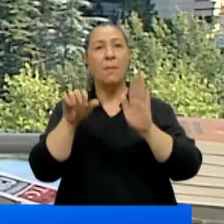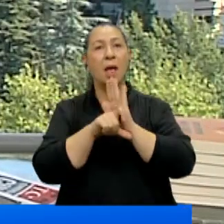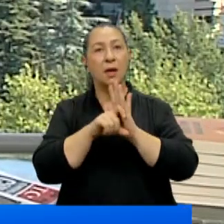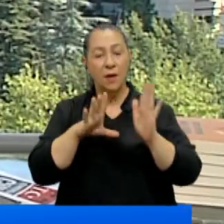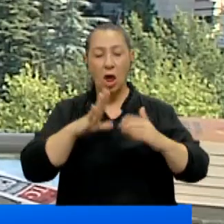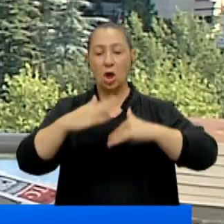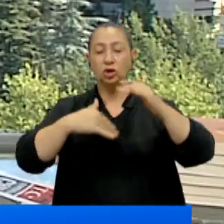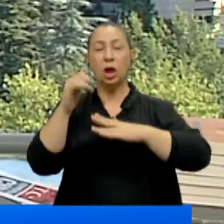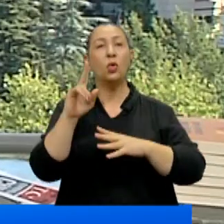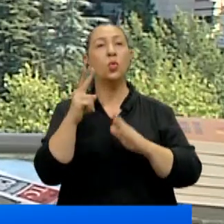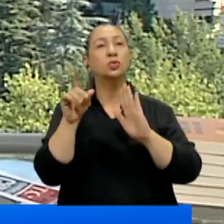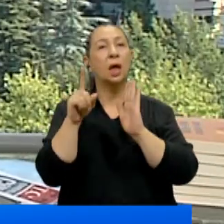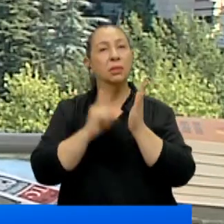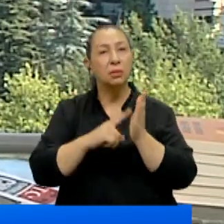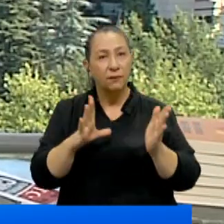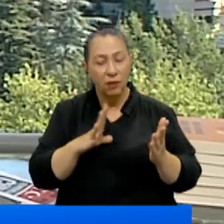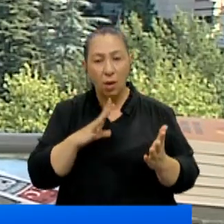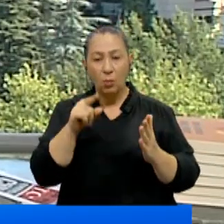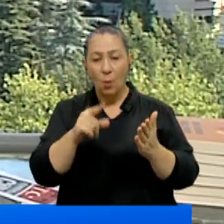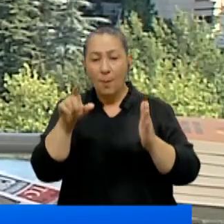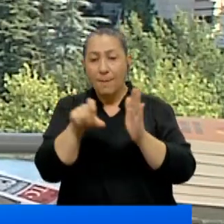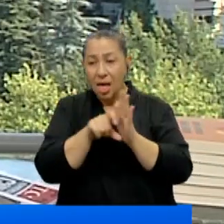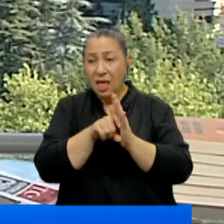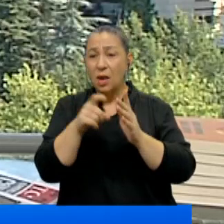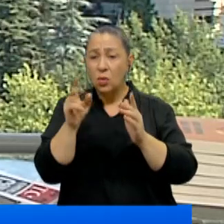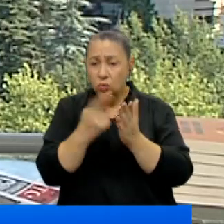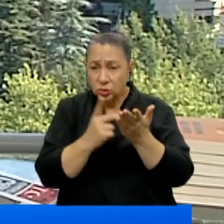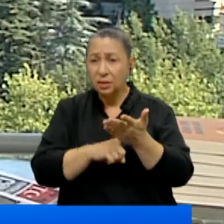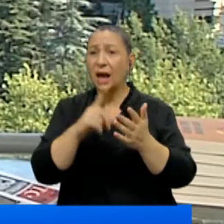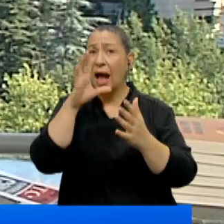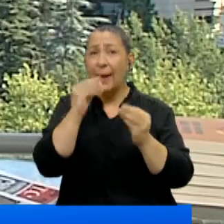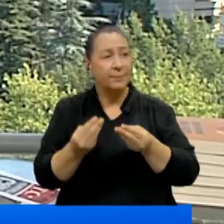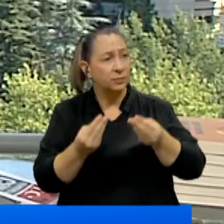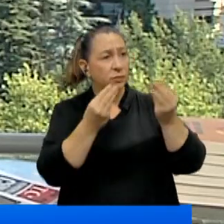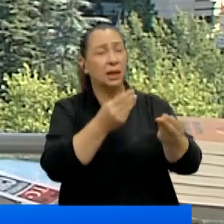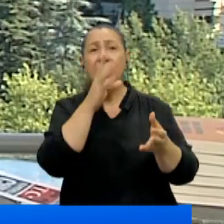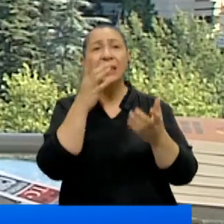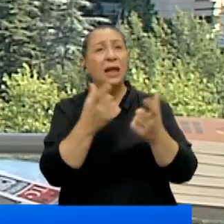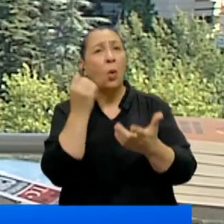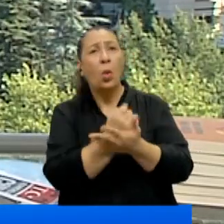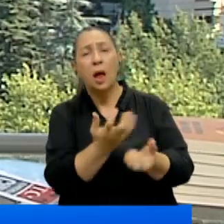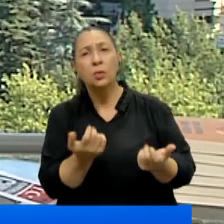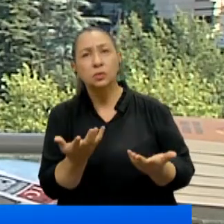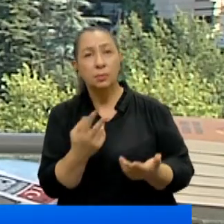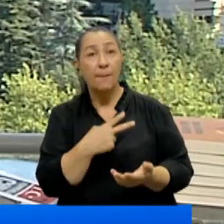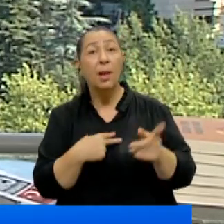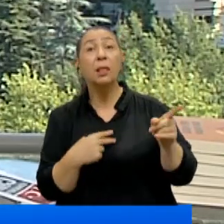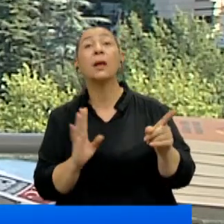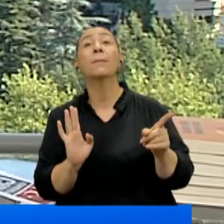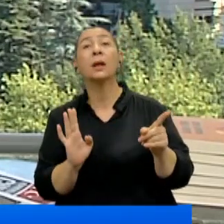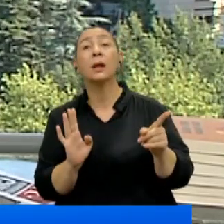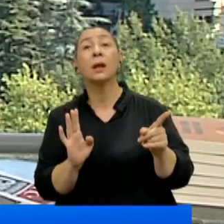inşaat ruhsatı var. Bu ruhsatları, bu belgeleri nereye teslim ediyorsunuz da nereden onay alıyorsunuz? Belediyeden değil